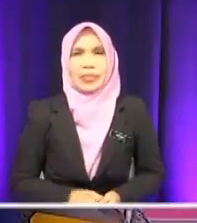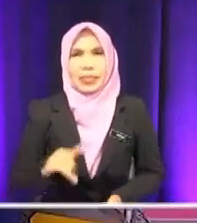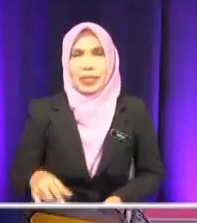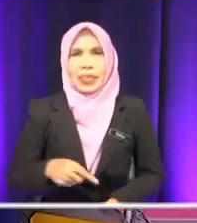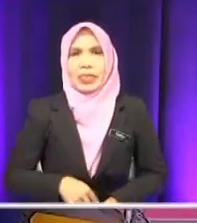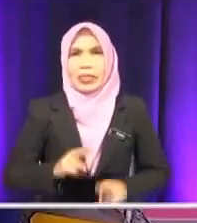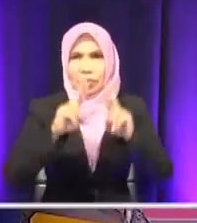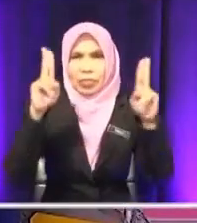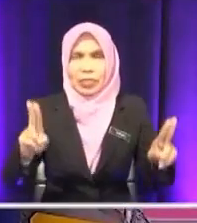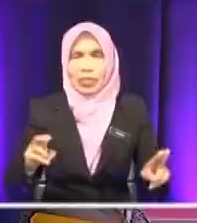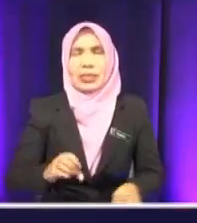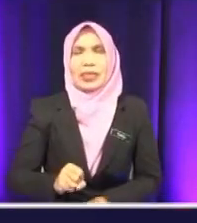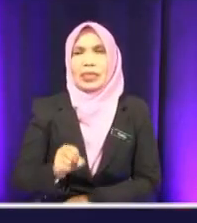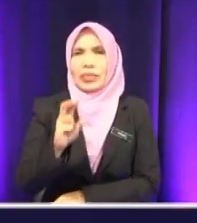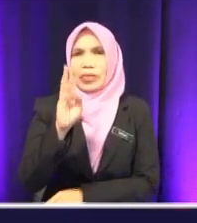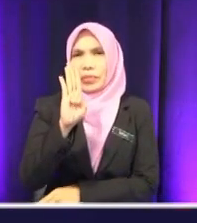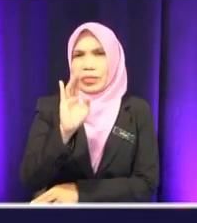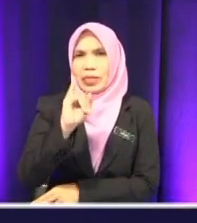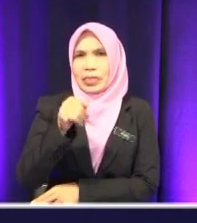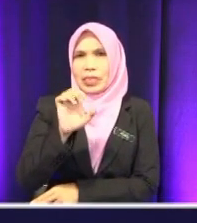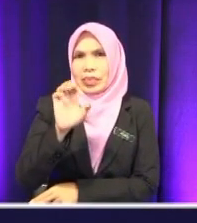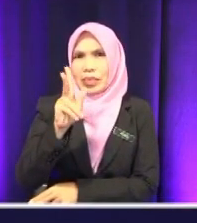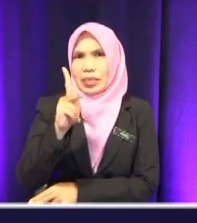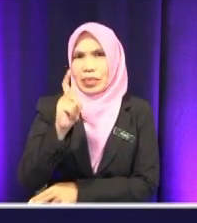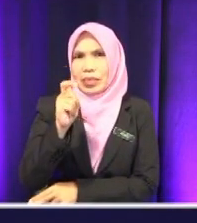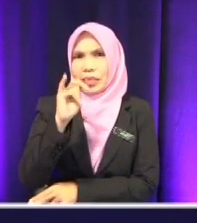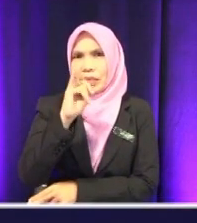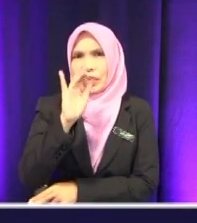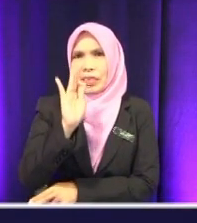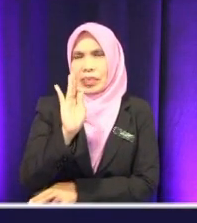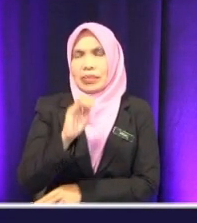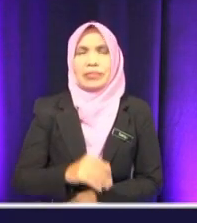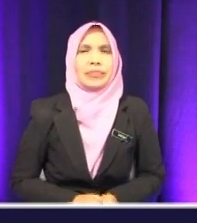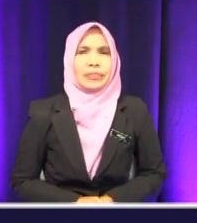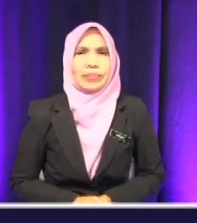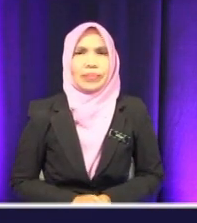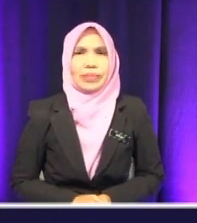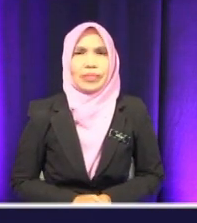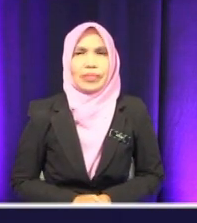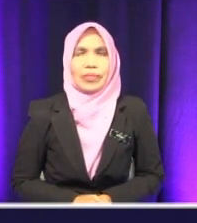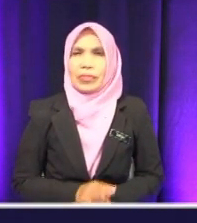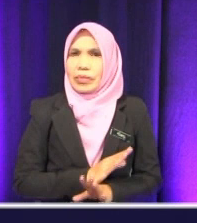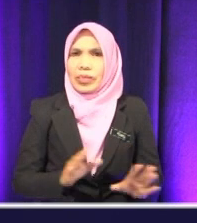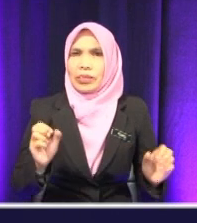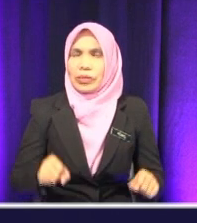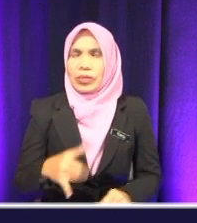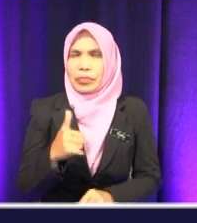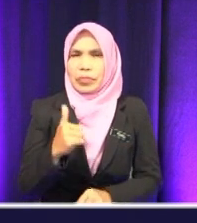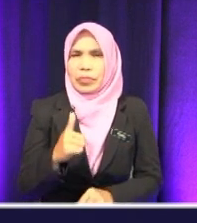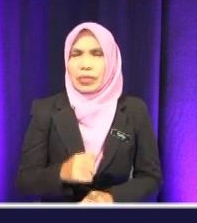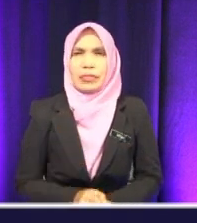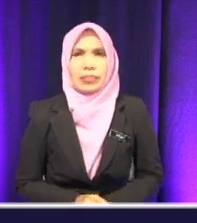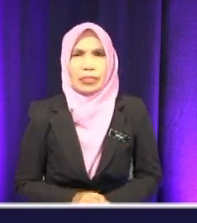subjektif subjektif dimana murid-murid tak boleh yaitu nak baling dadu untuk jawab tak